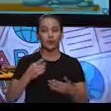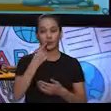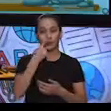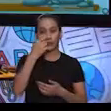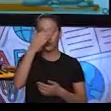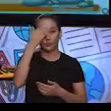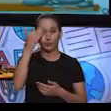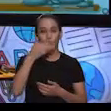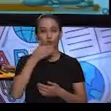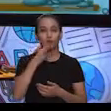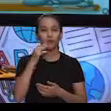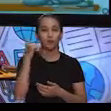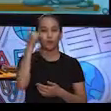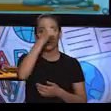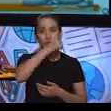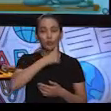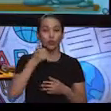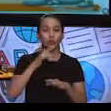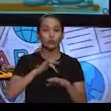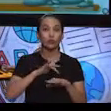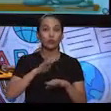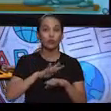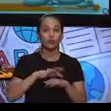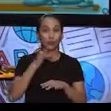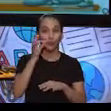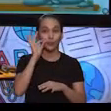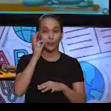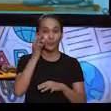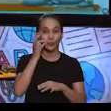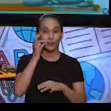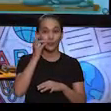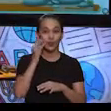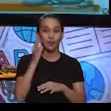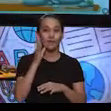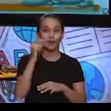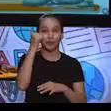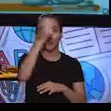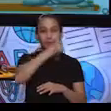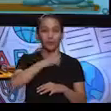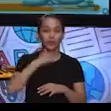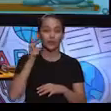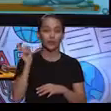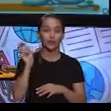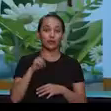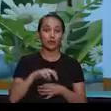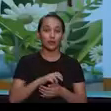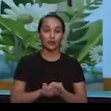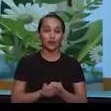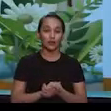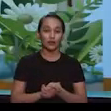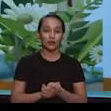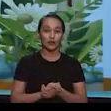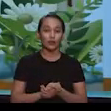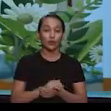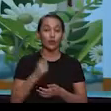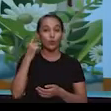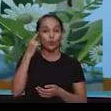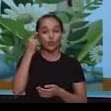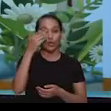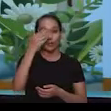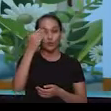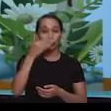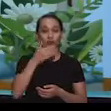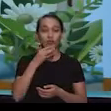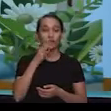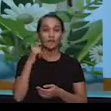yaqinda yoz faslini tamomlab, kuz faslini kutib oldik va yoz faslida o'ylaymanki, siz